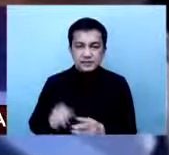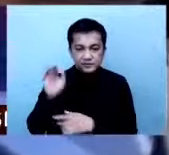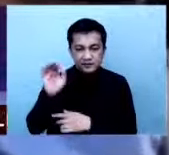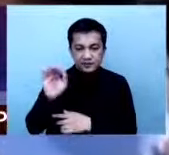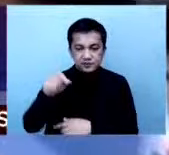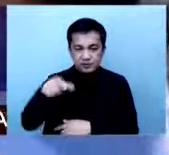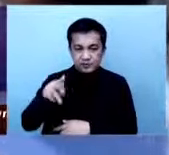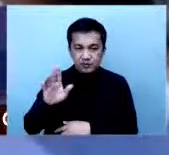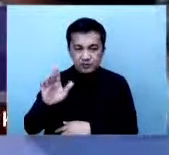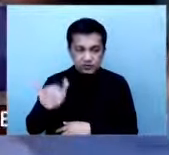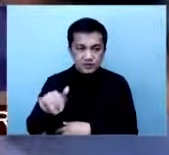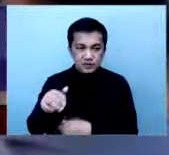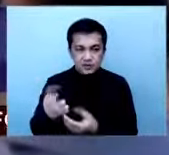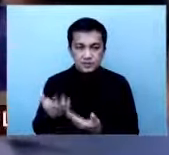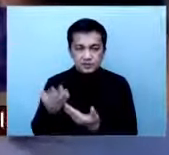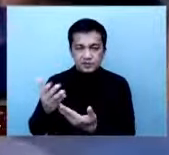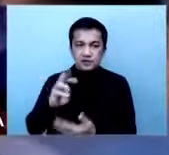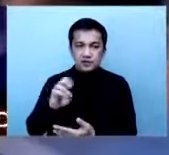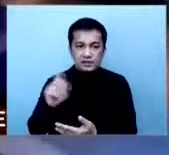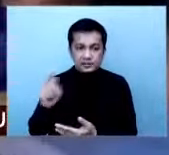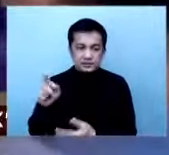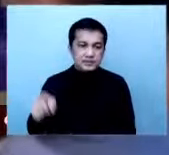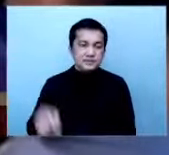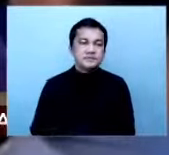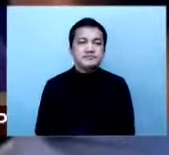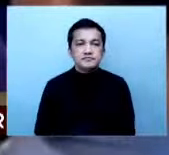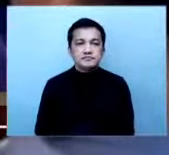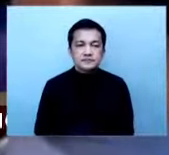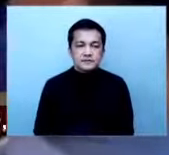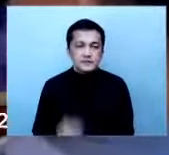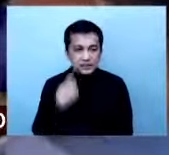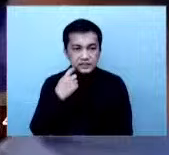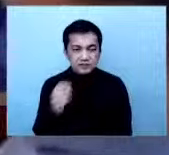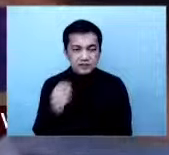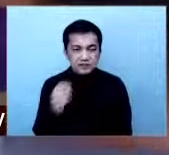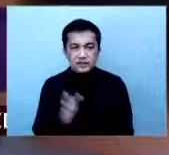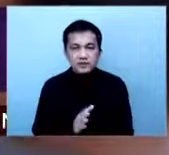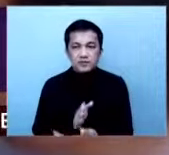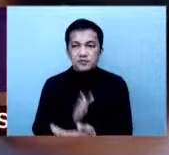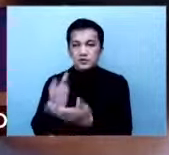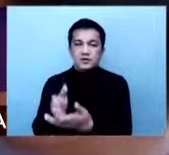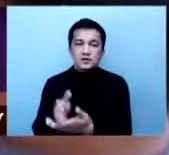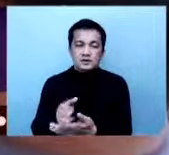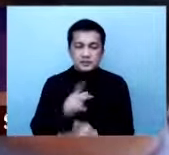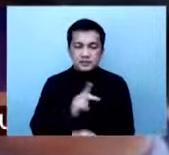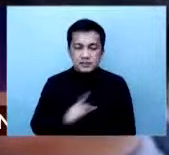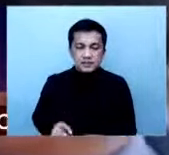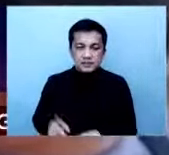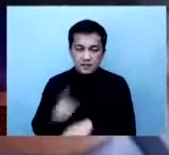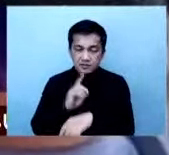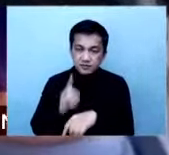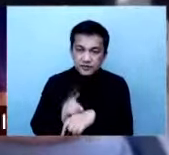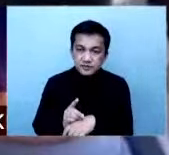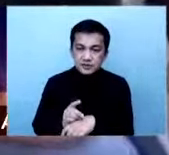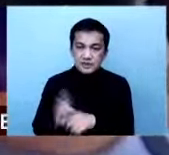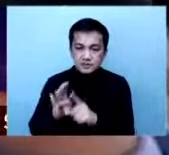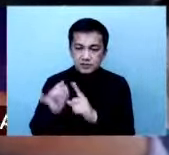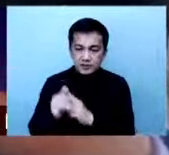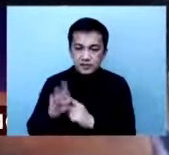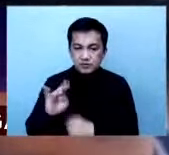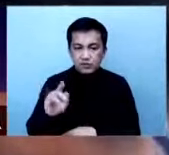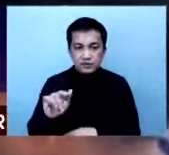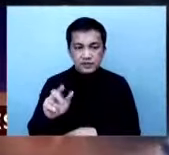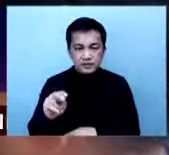Pastor ang contempt warrant laban sa kanya kaninang umaga ng punt nila ang Kingdom ng Pastor sa Barangay buhangin sa